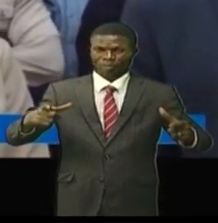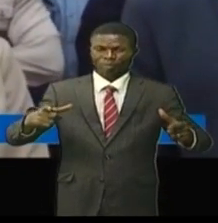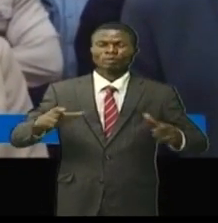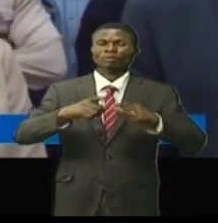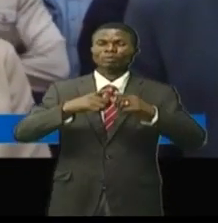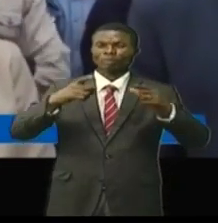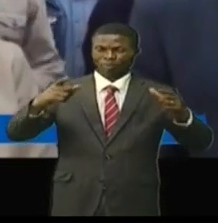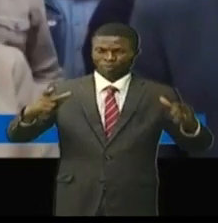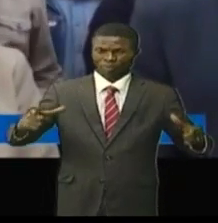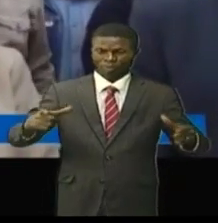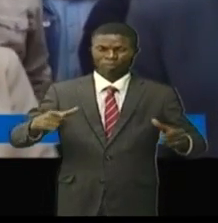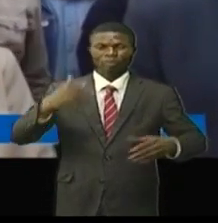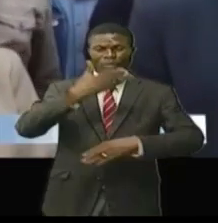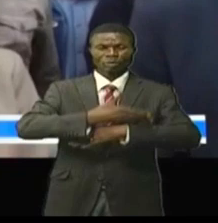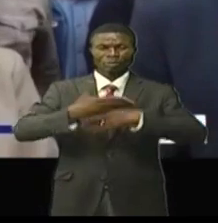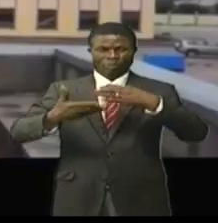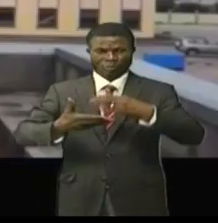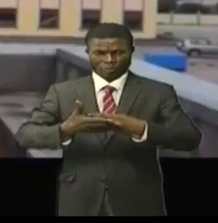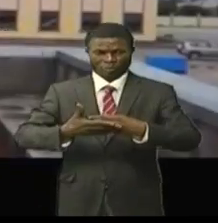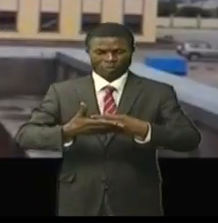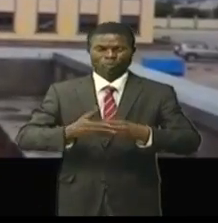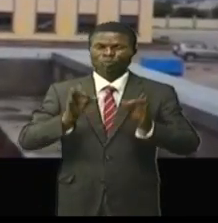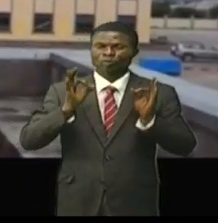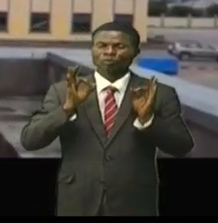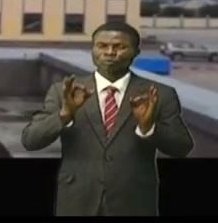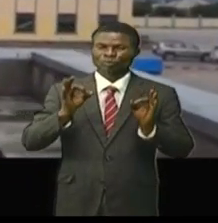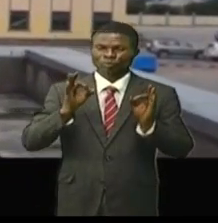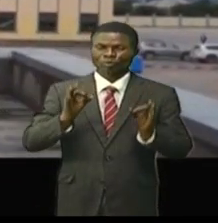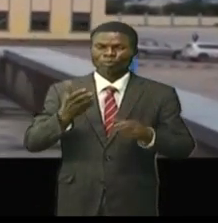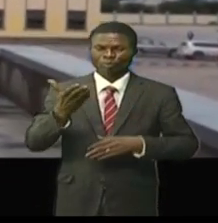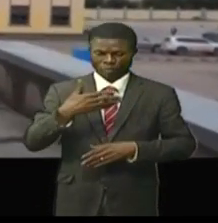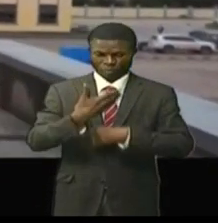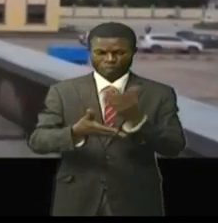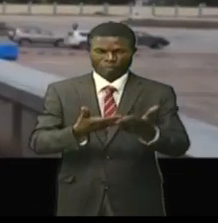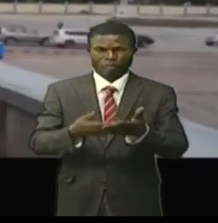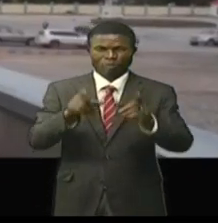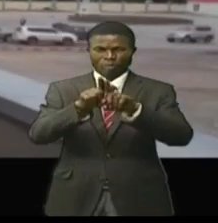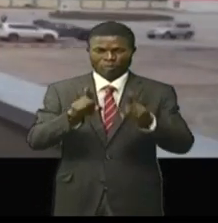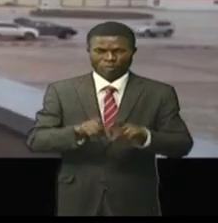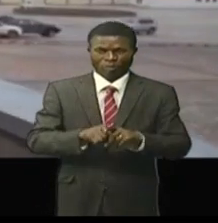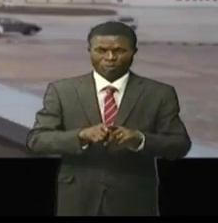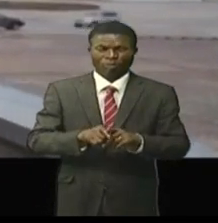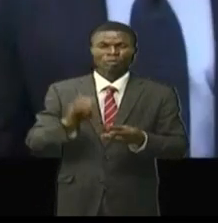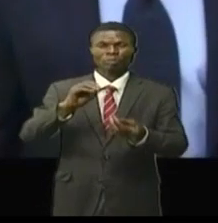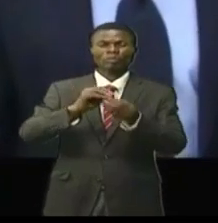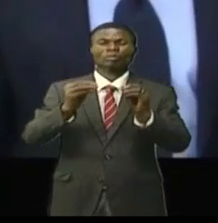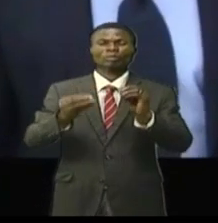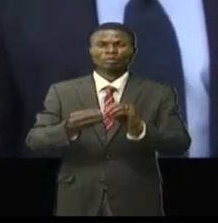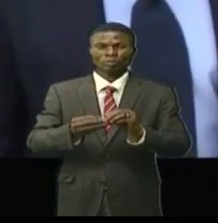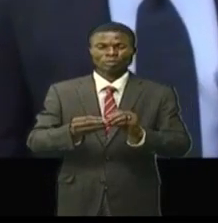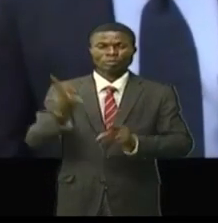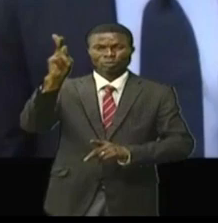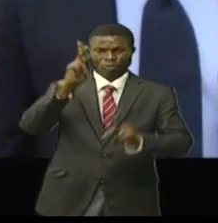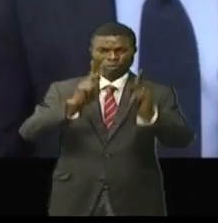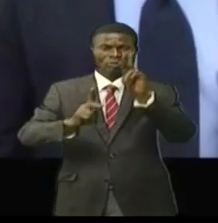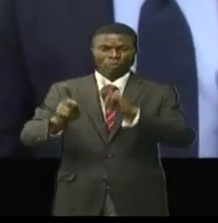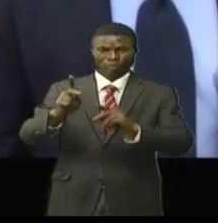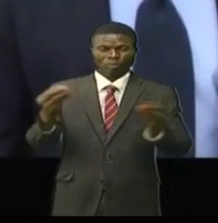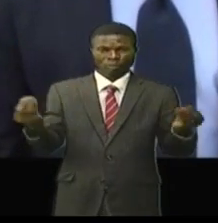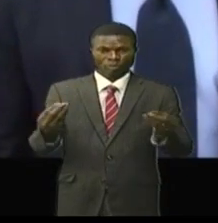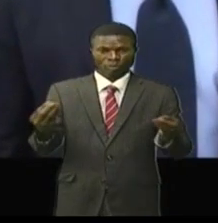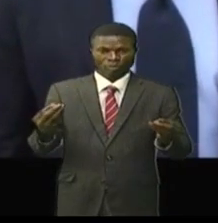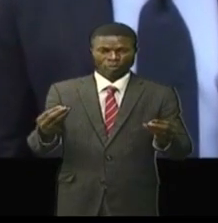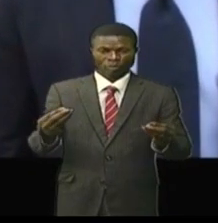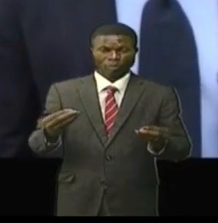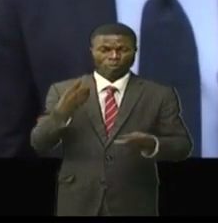en infrastructure, trêve d'infrastructure qu'on a fait, et aussi le nombre de populations, parce que ma